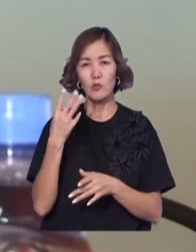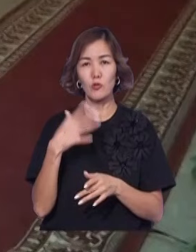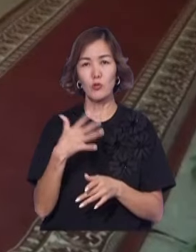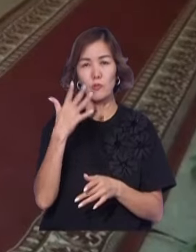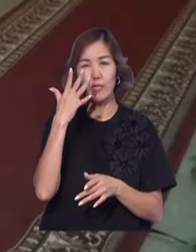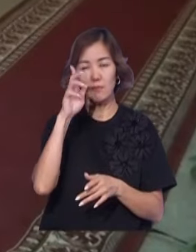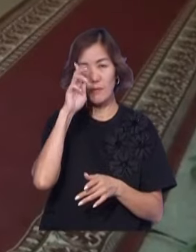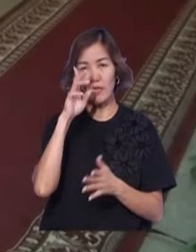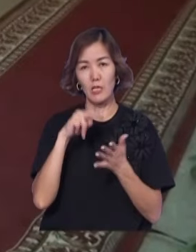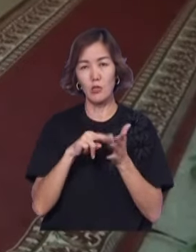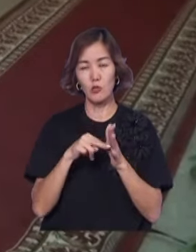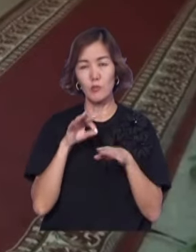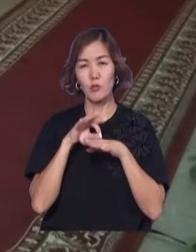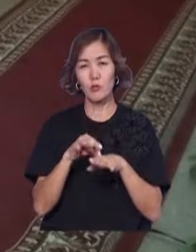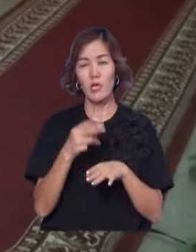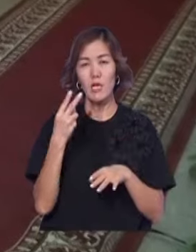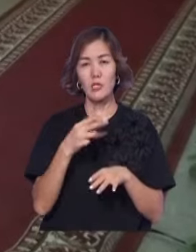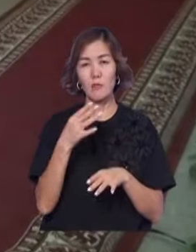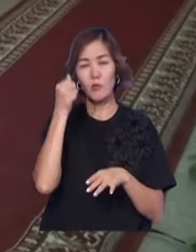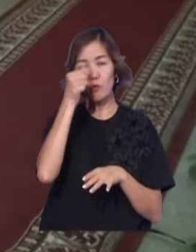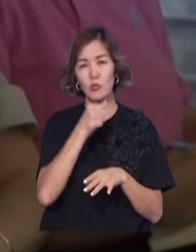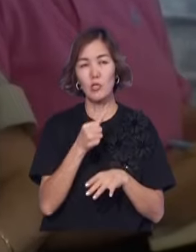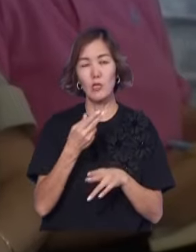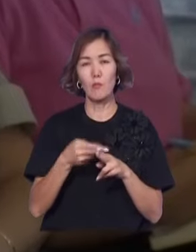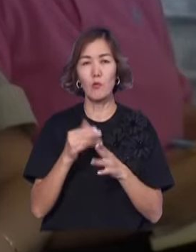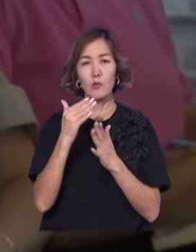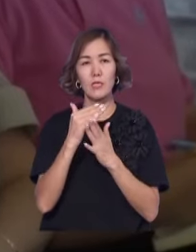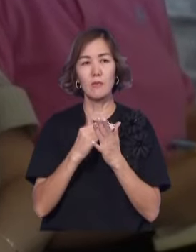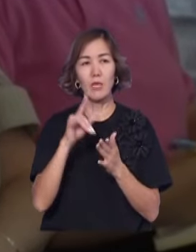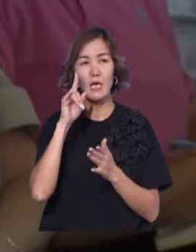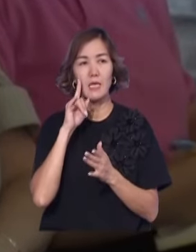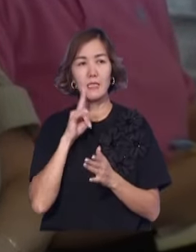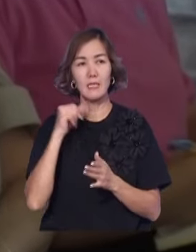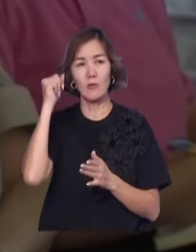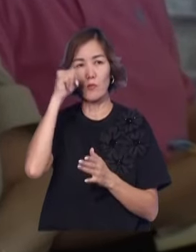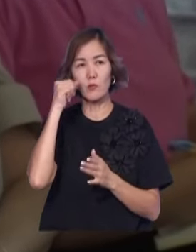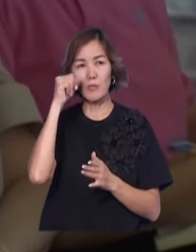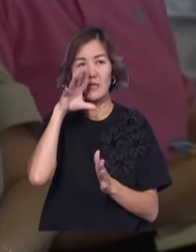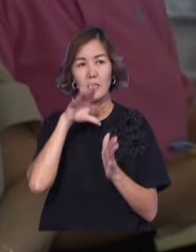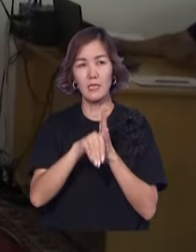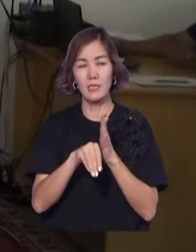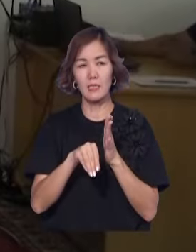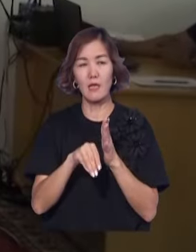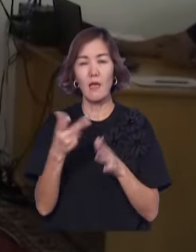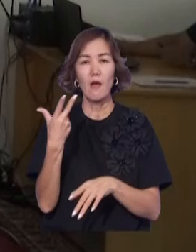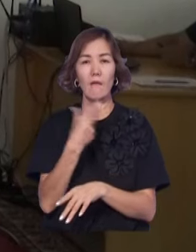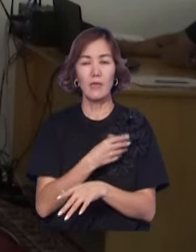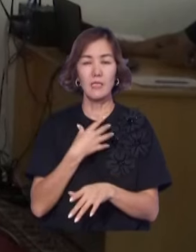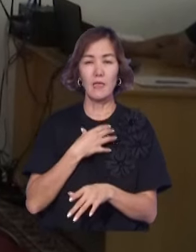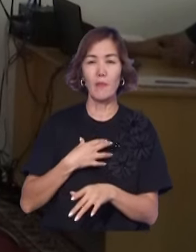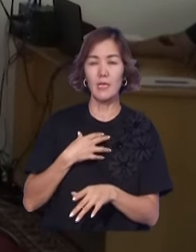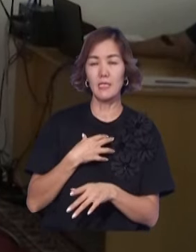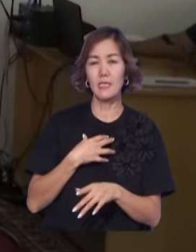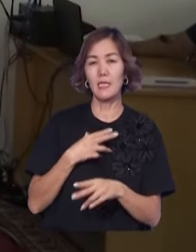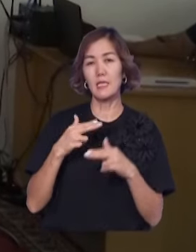елінде жоспарлы түрде жүргізіледі. 2024 жылы бұл тізімге Қазақстан мен Өзбекстан елдері де ілікті. Вакцинацияның маңыздылығын